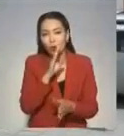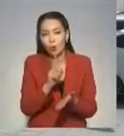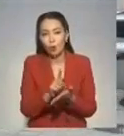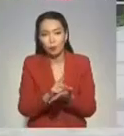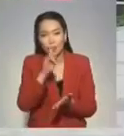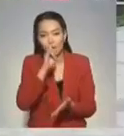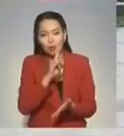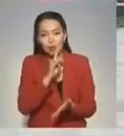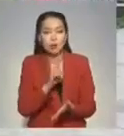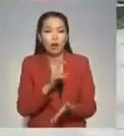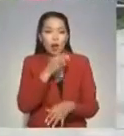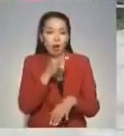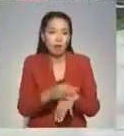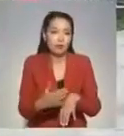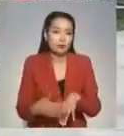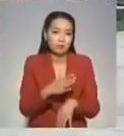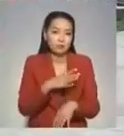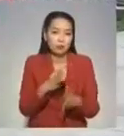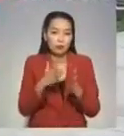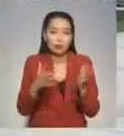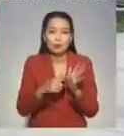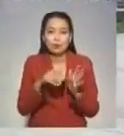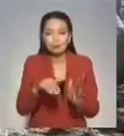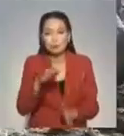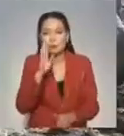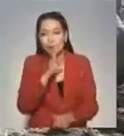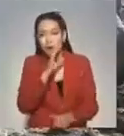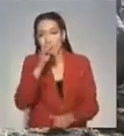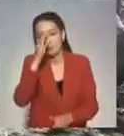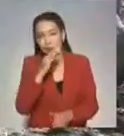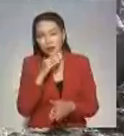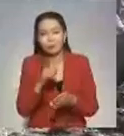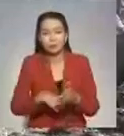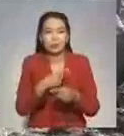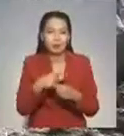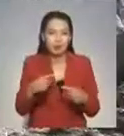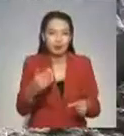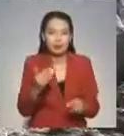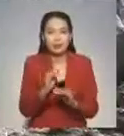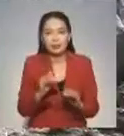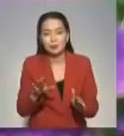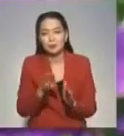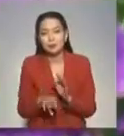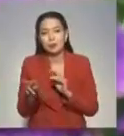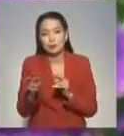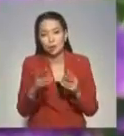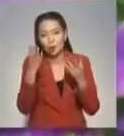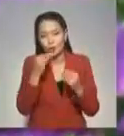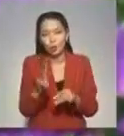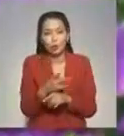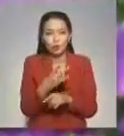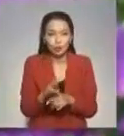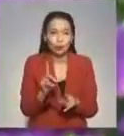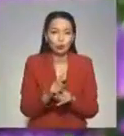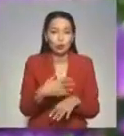в Казахстане к ответственности привлекли более 7 тысяч мам и пап. Причины разные. Одна из них – дети без присмотра днем и ночью слоняются